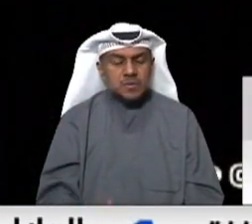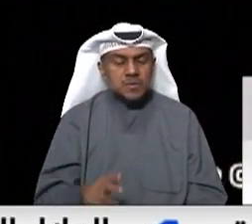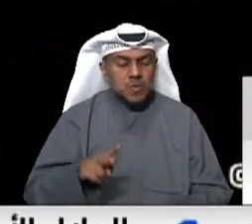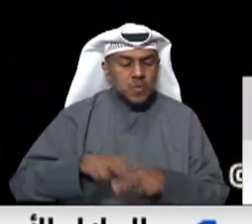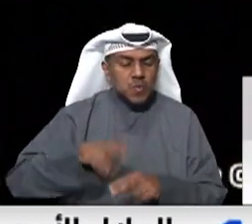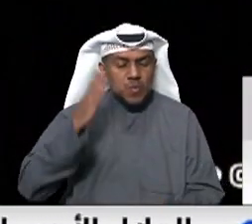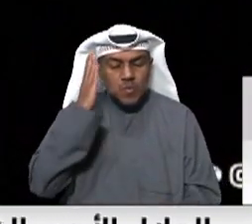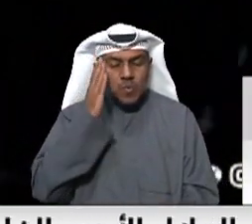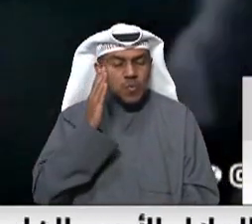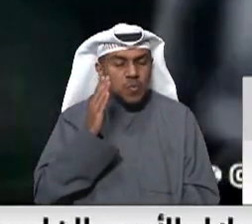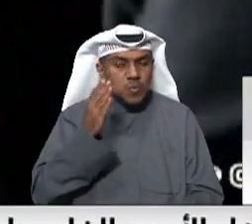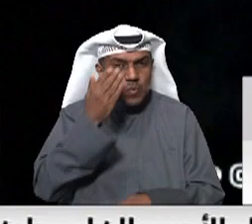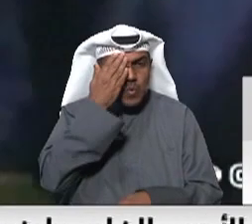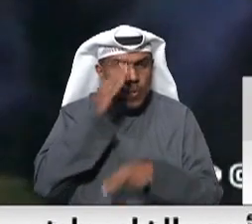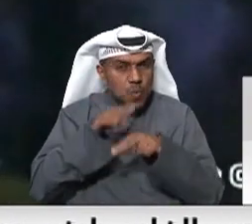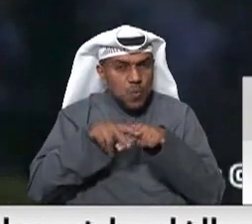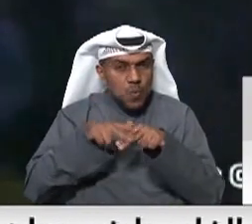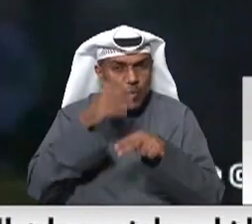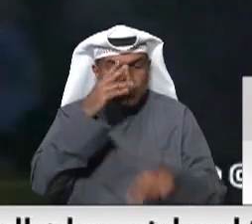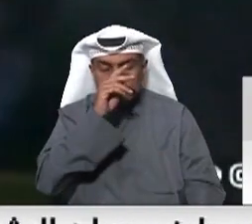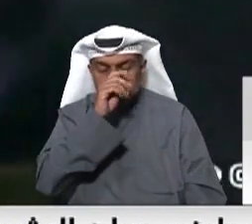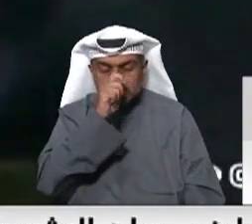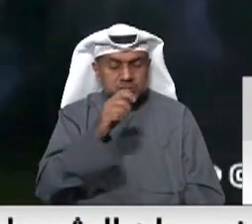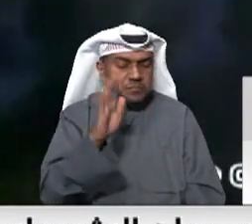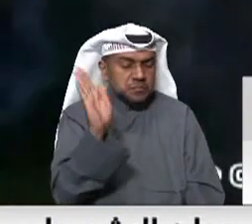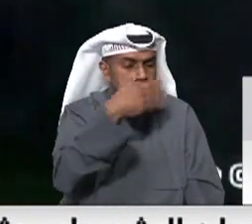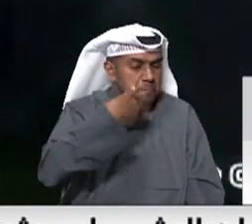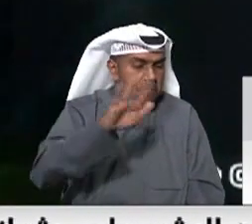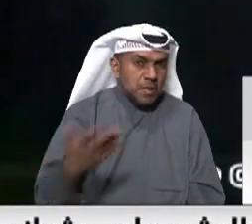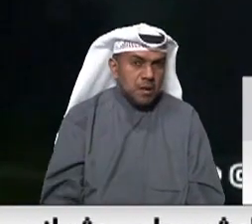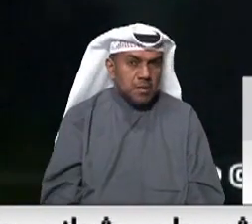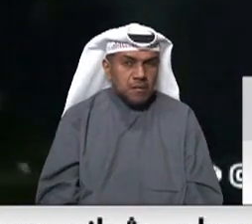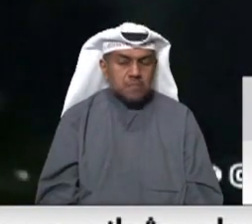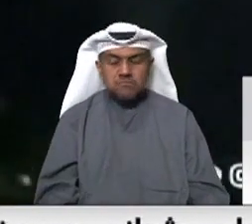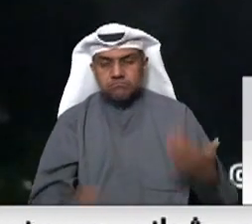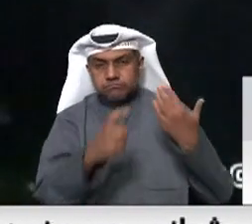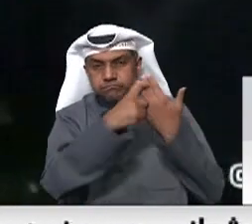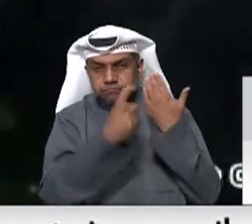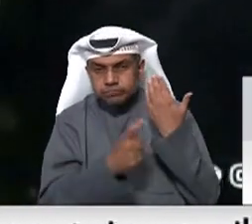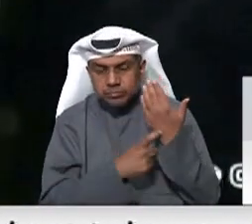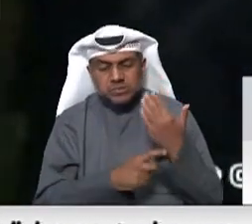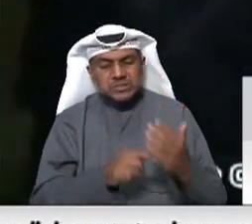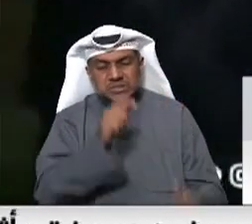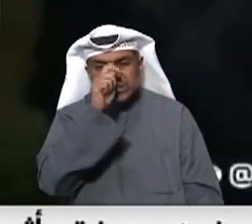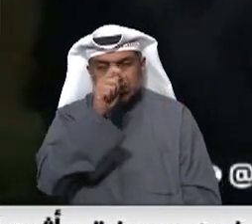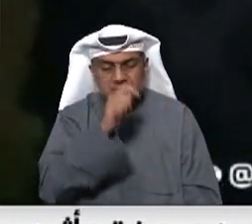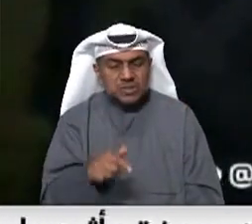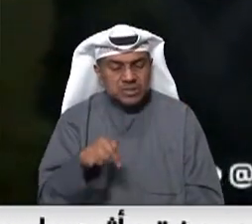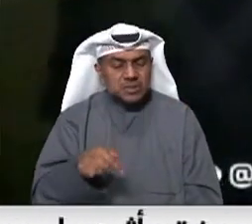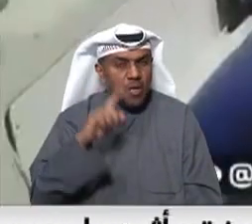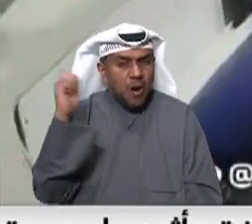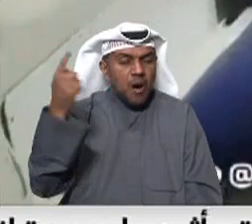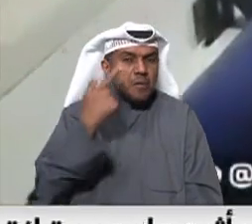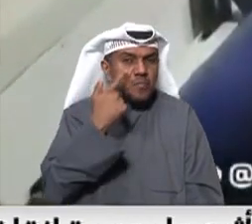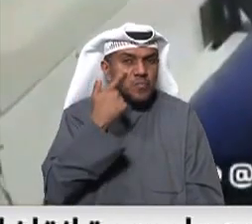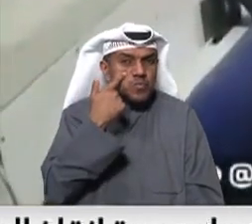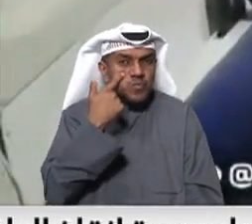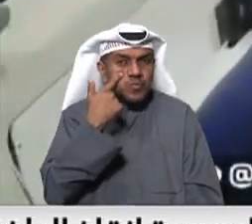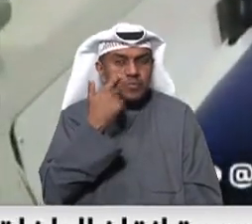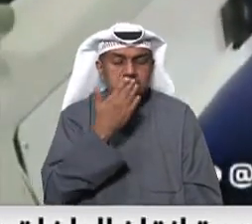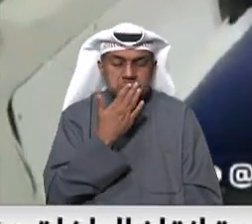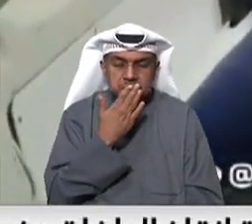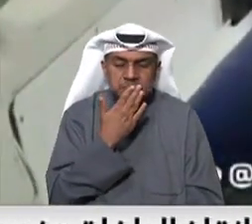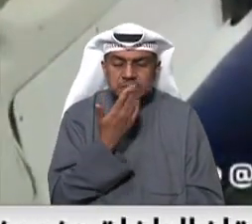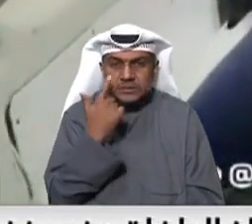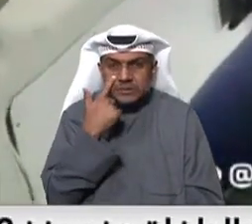لقرارات محكمه العدل الدوليه ينتظر الفلسطينيون واحرار العالم كيف ستواجه محكمه العدل ازاء هذا